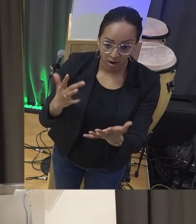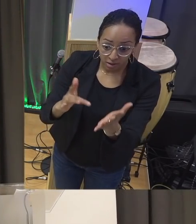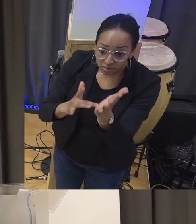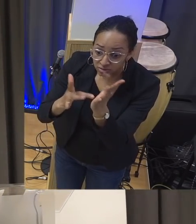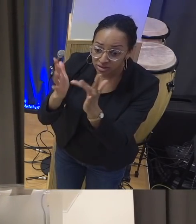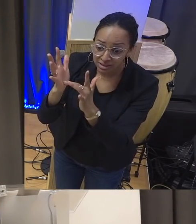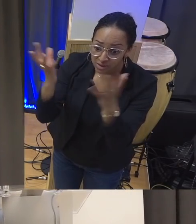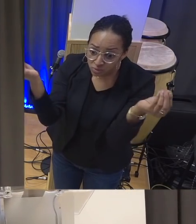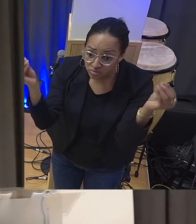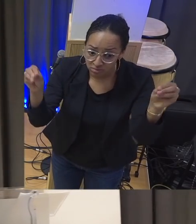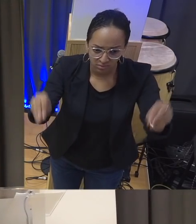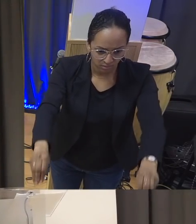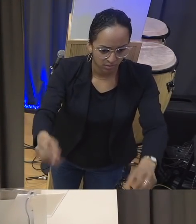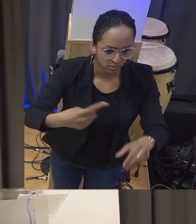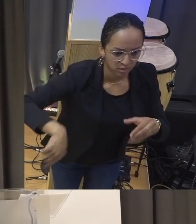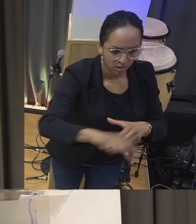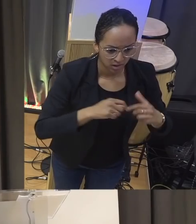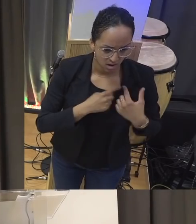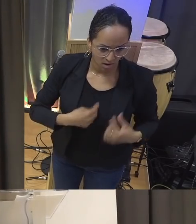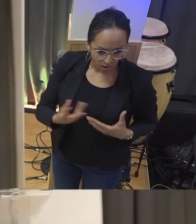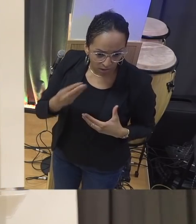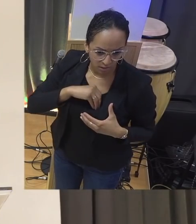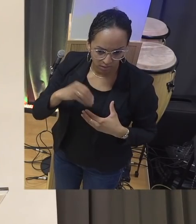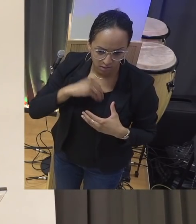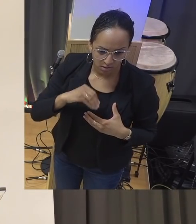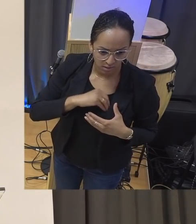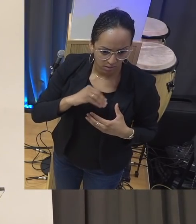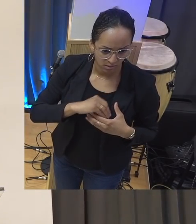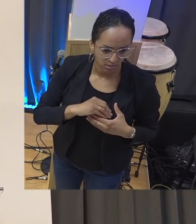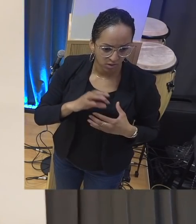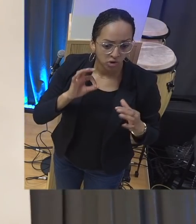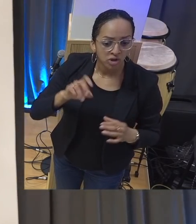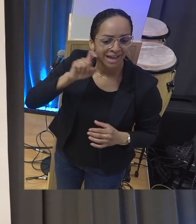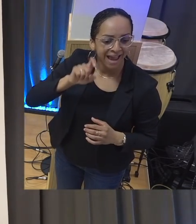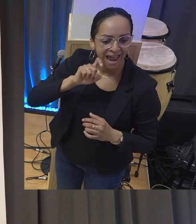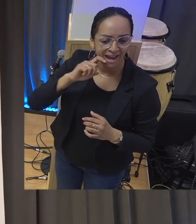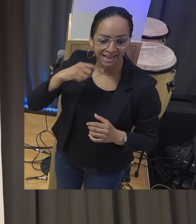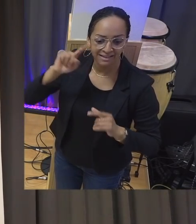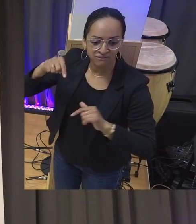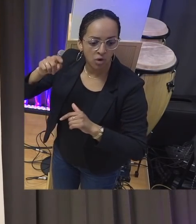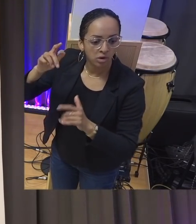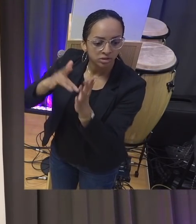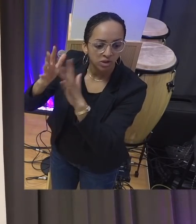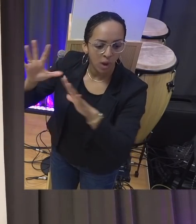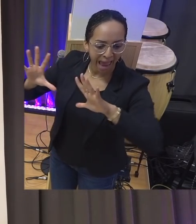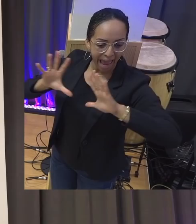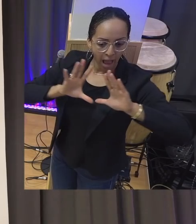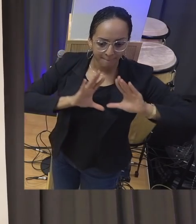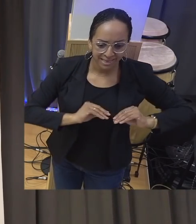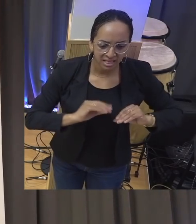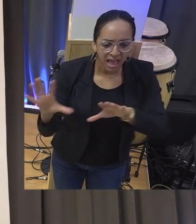dans leur cœur et par la foi. Très intéressant, le mot grec traduit par habiter signifie quoi? Littéralement, ça signifie